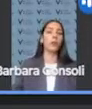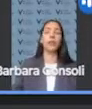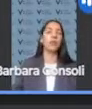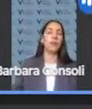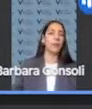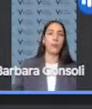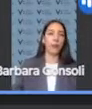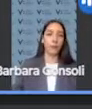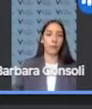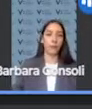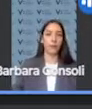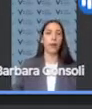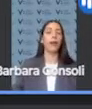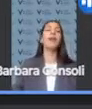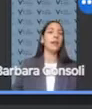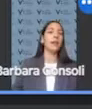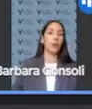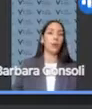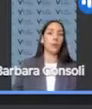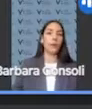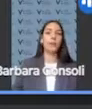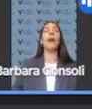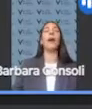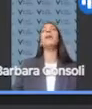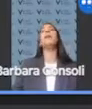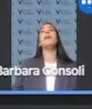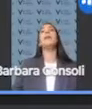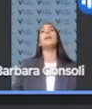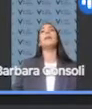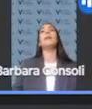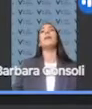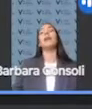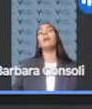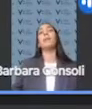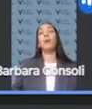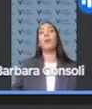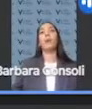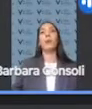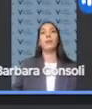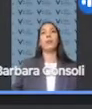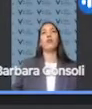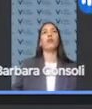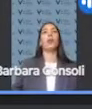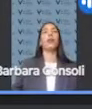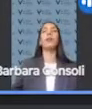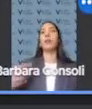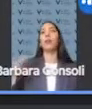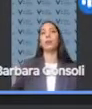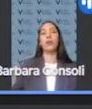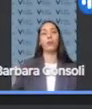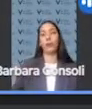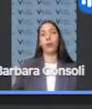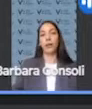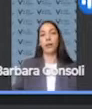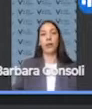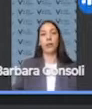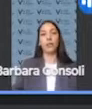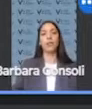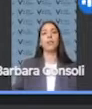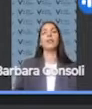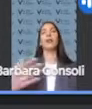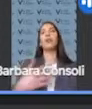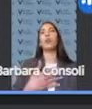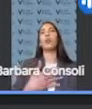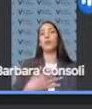quali può inevitabilmente presentare le sue complessità. E proprio per questa ragione, riportandovi poi anche